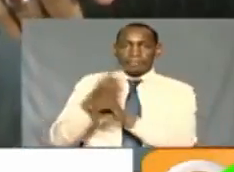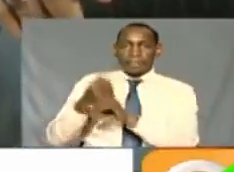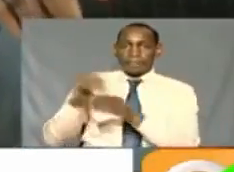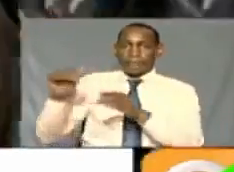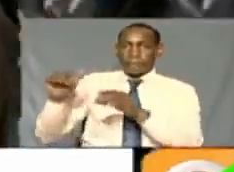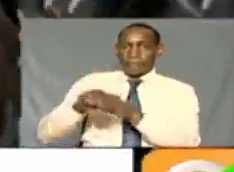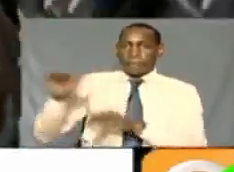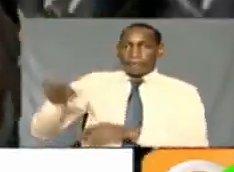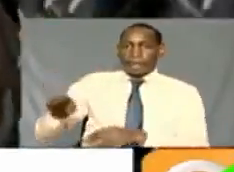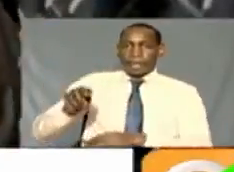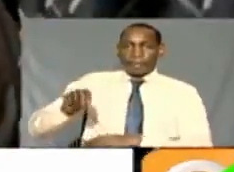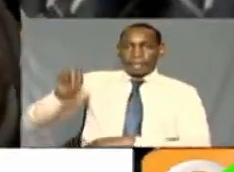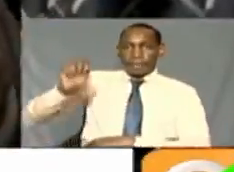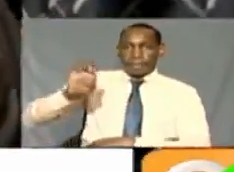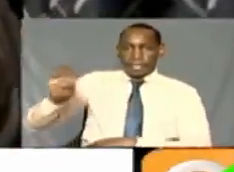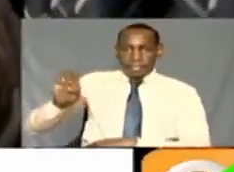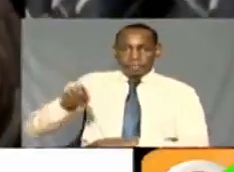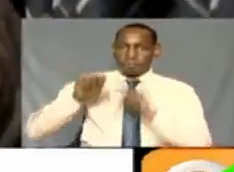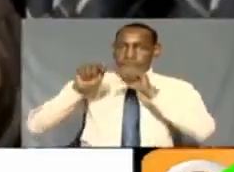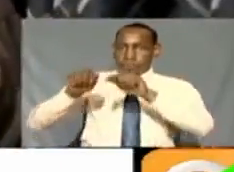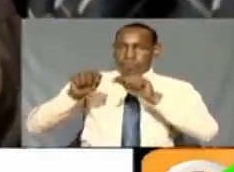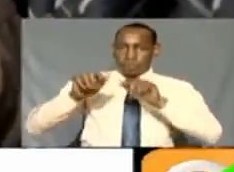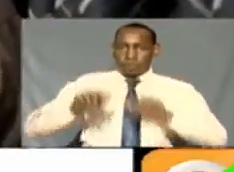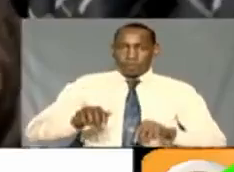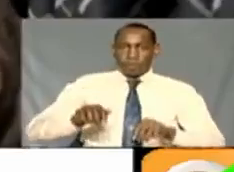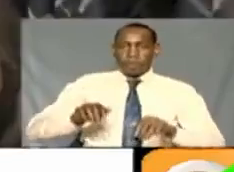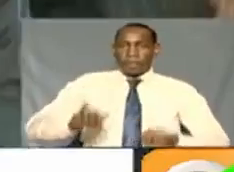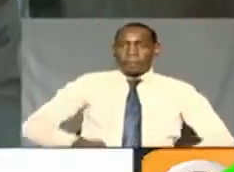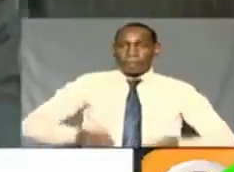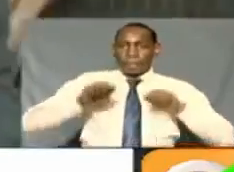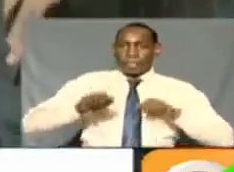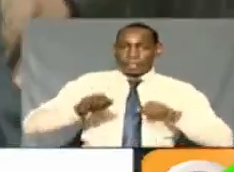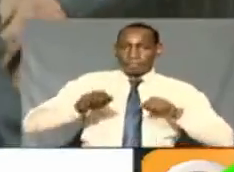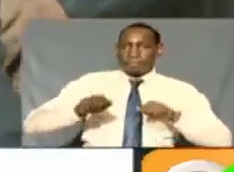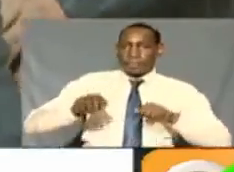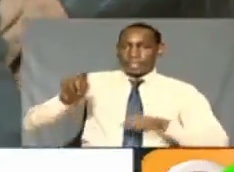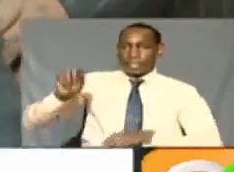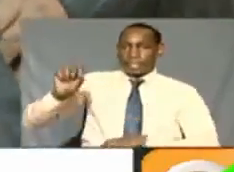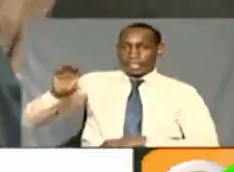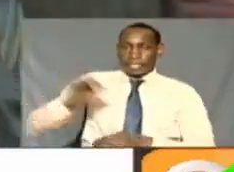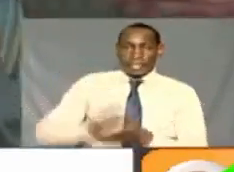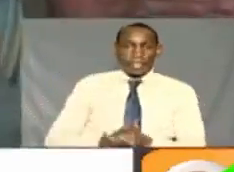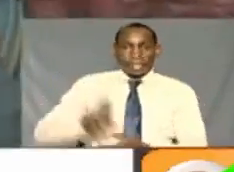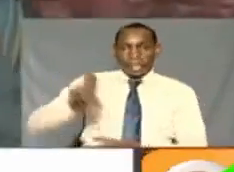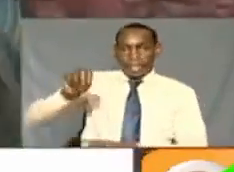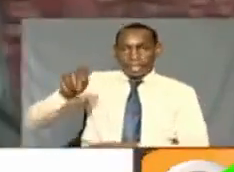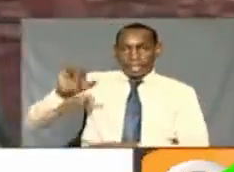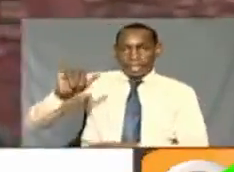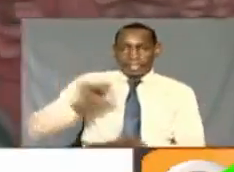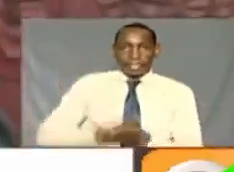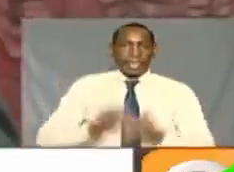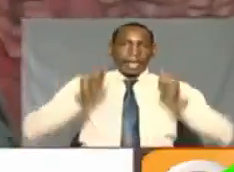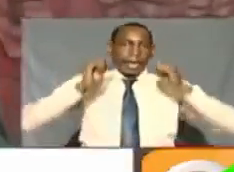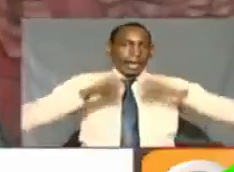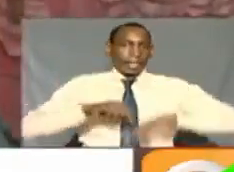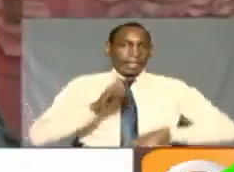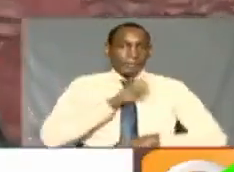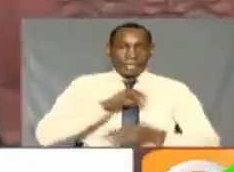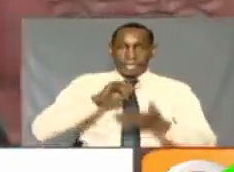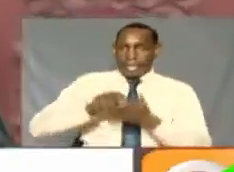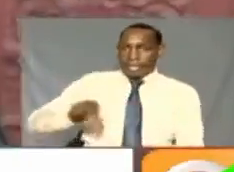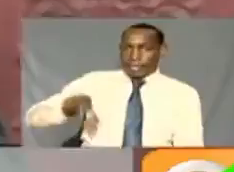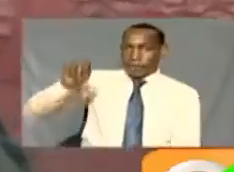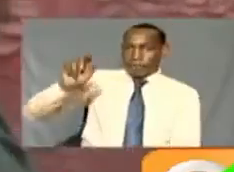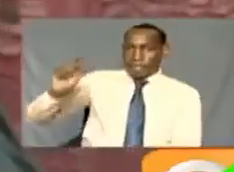magharibi kumlimbikizia lawama mkurugenzi wa TSC Nancy Masharia. And what we have agreed is that Northern Kenya let